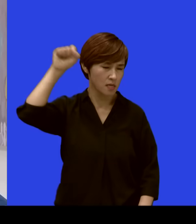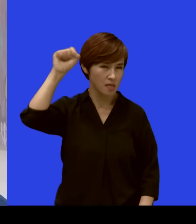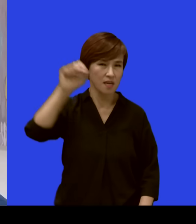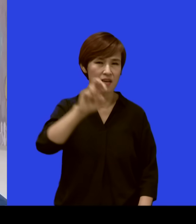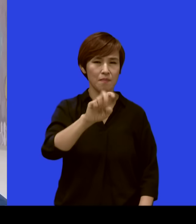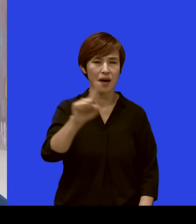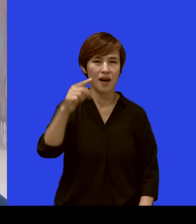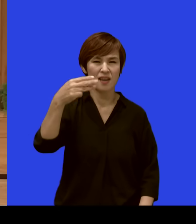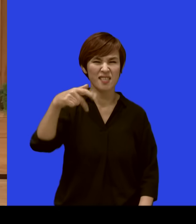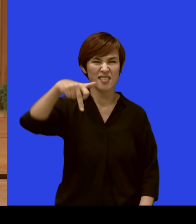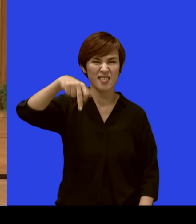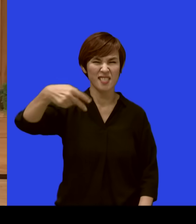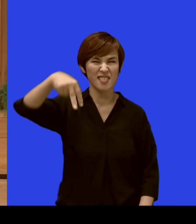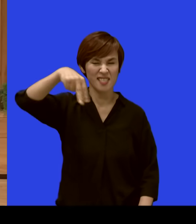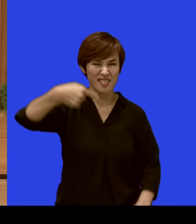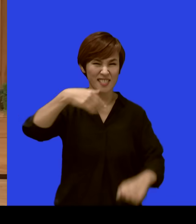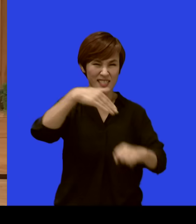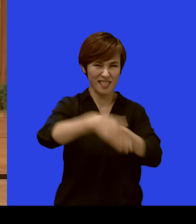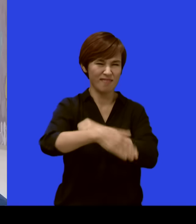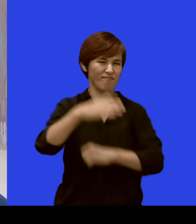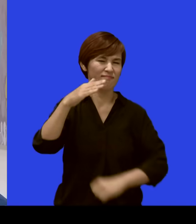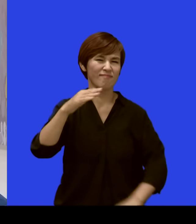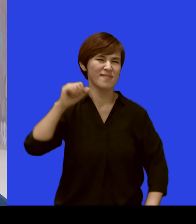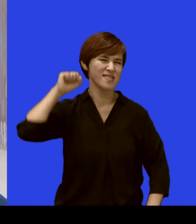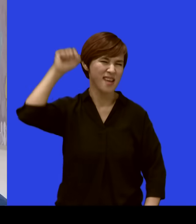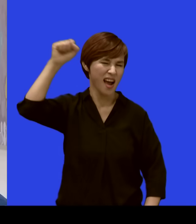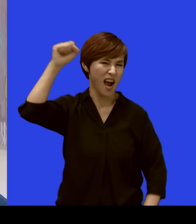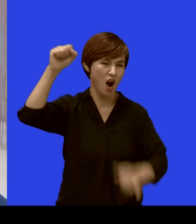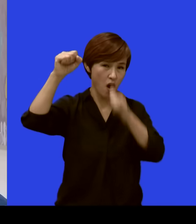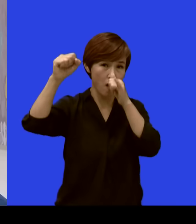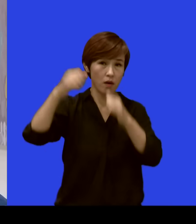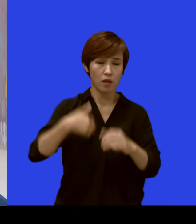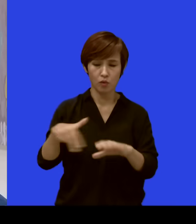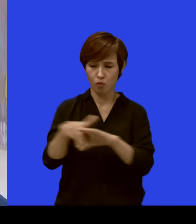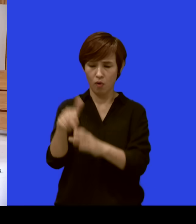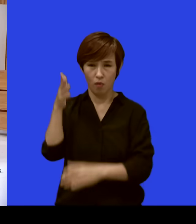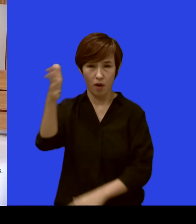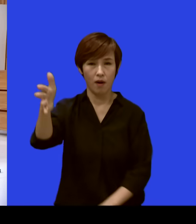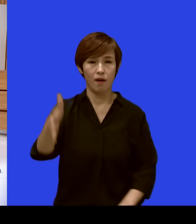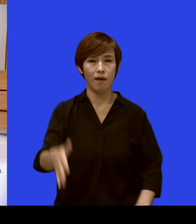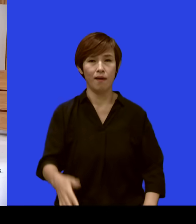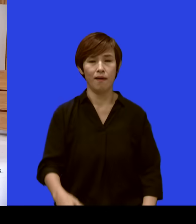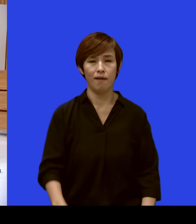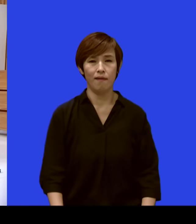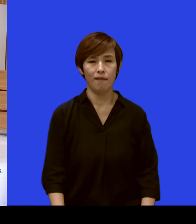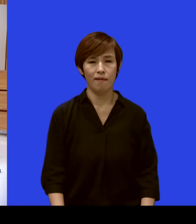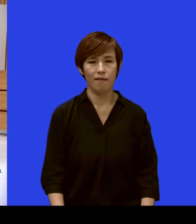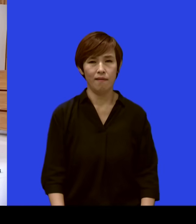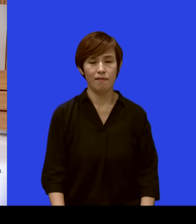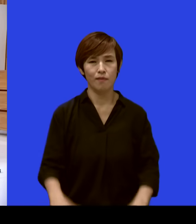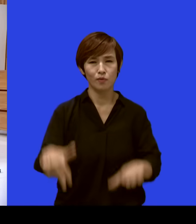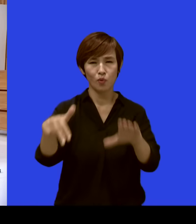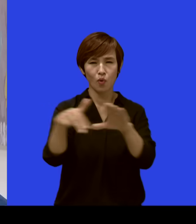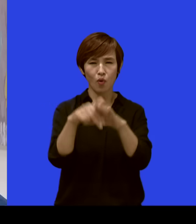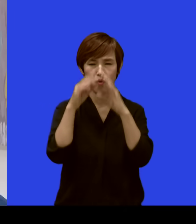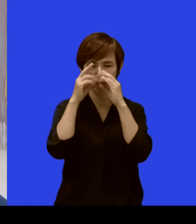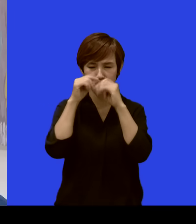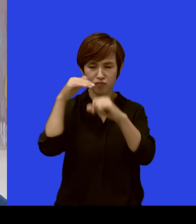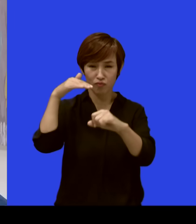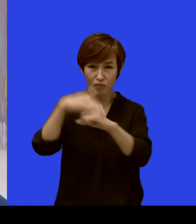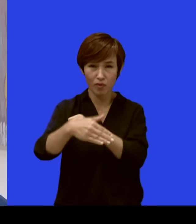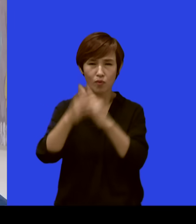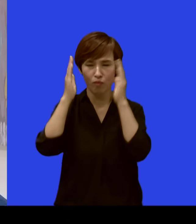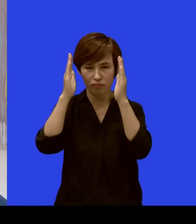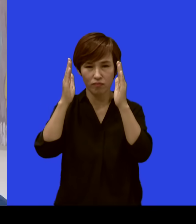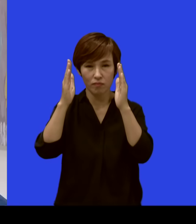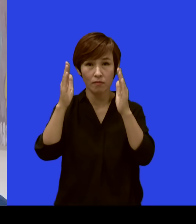또 언더에서 공부를 하던 시절이었는데 거기다 또 전 종교학과 다녔기 때문에 비교 종교학을 배우고 종교다원주의를 공부하니까